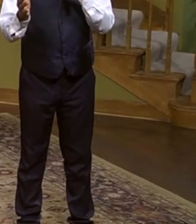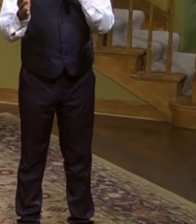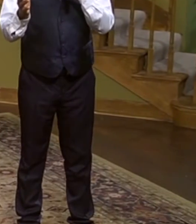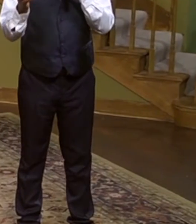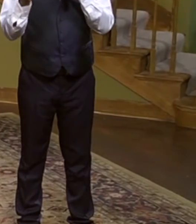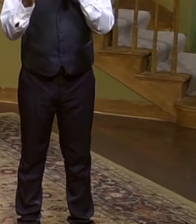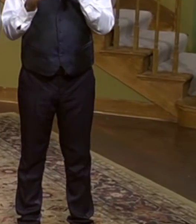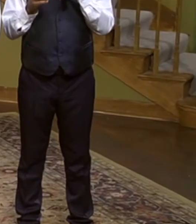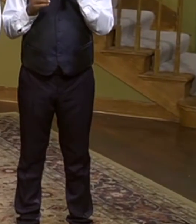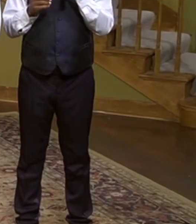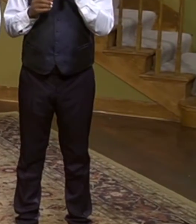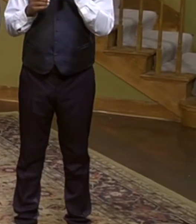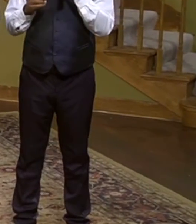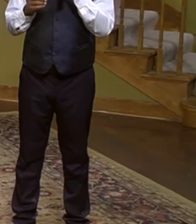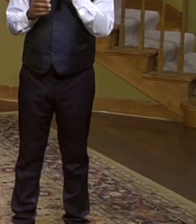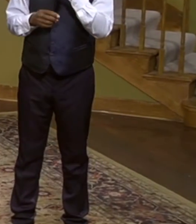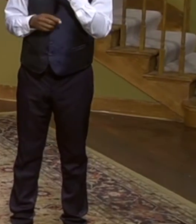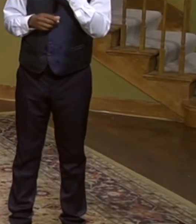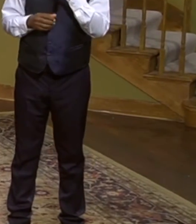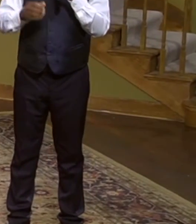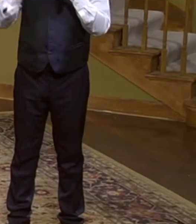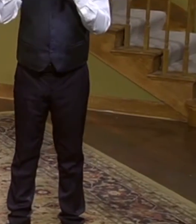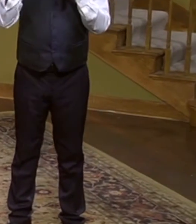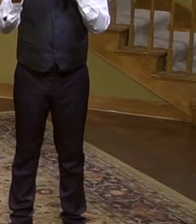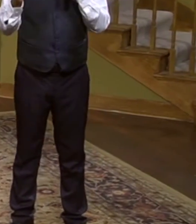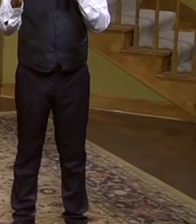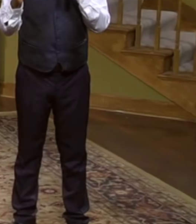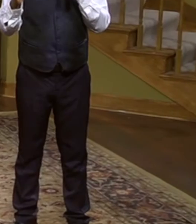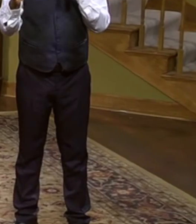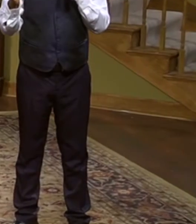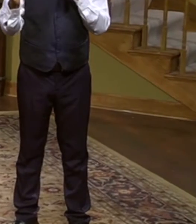Jésus je sois glorifié. Je sois glorifié.